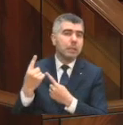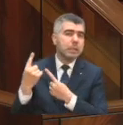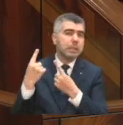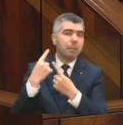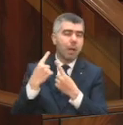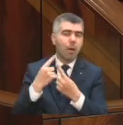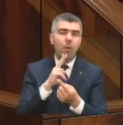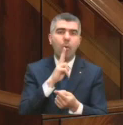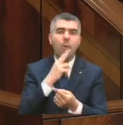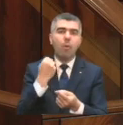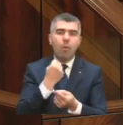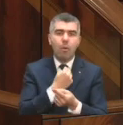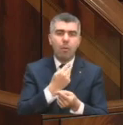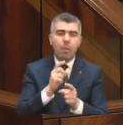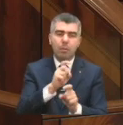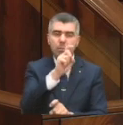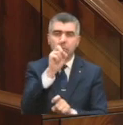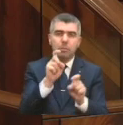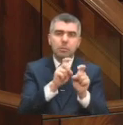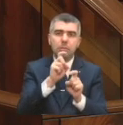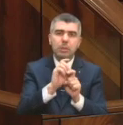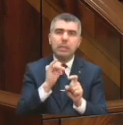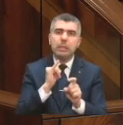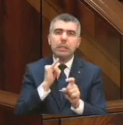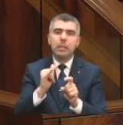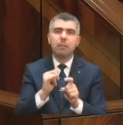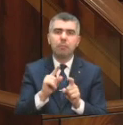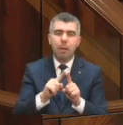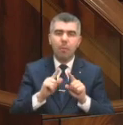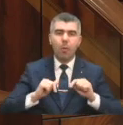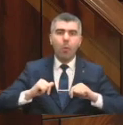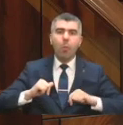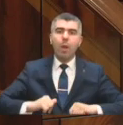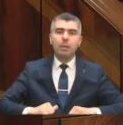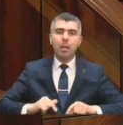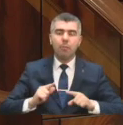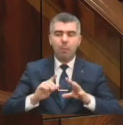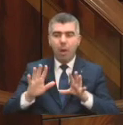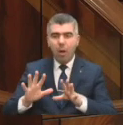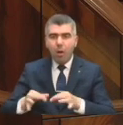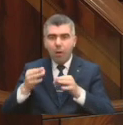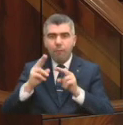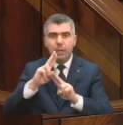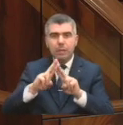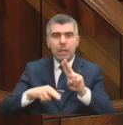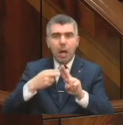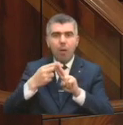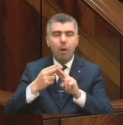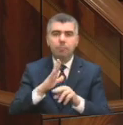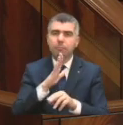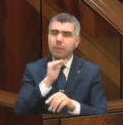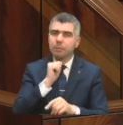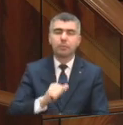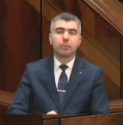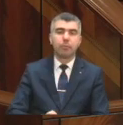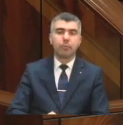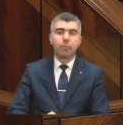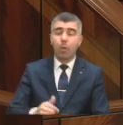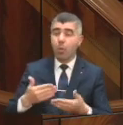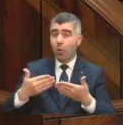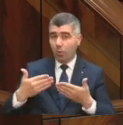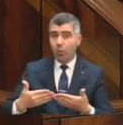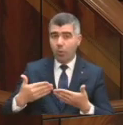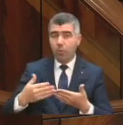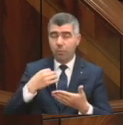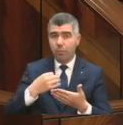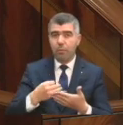حكومي وتساؤلات تطرحونها على أنفسكم في وزارتكم دون أن تجدوا لها جوابا. ما نطرحه اليوم هو